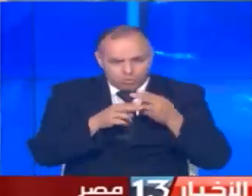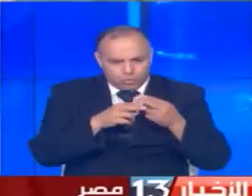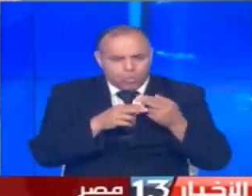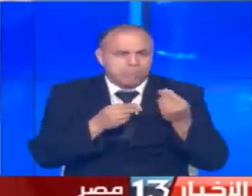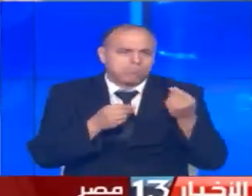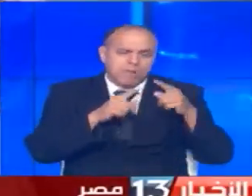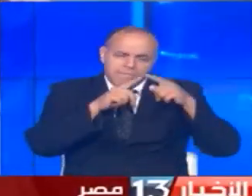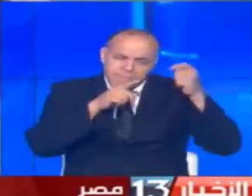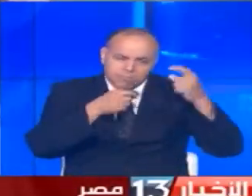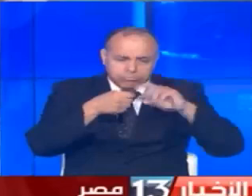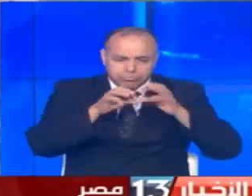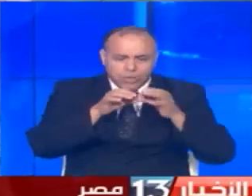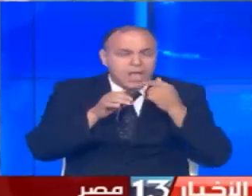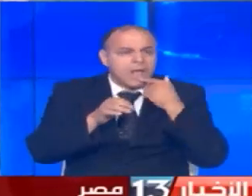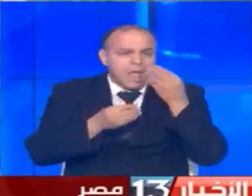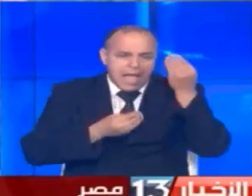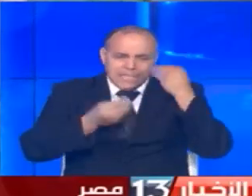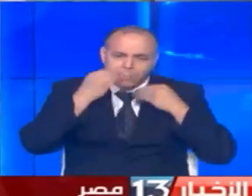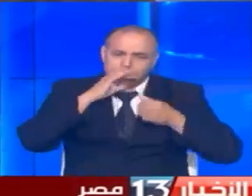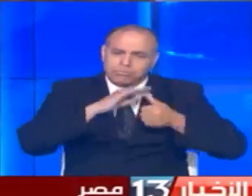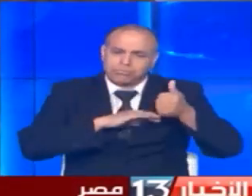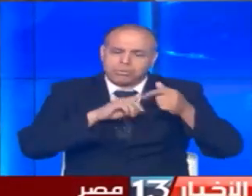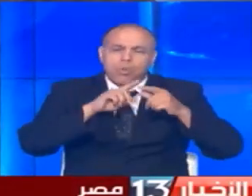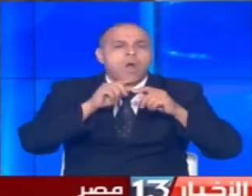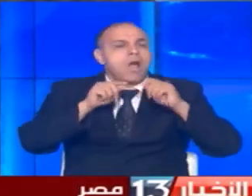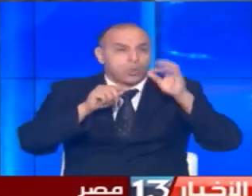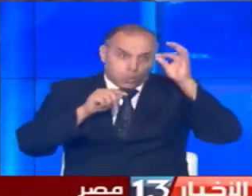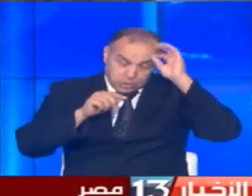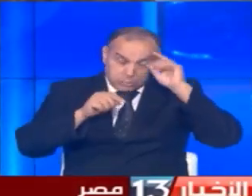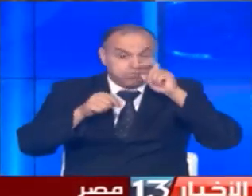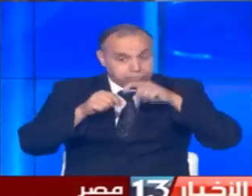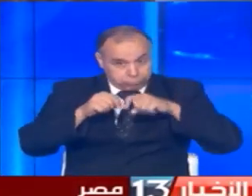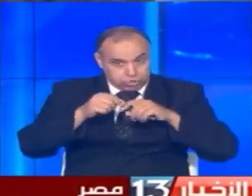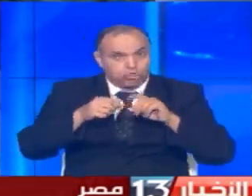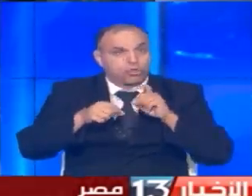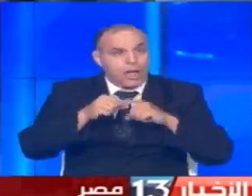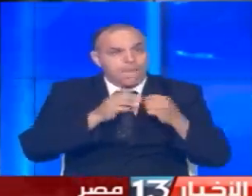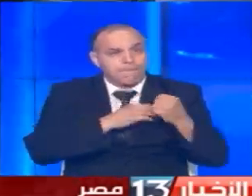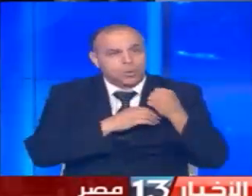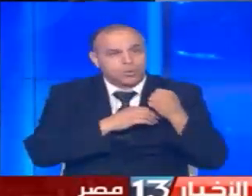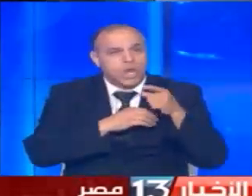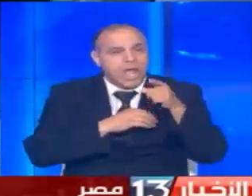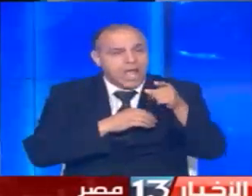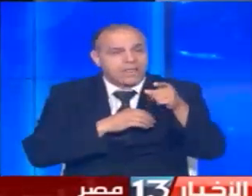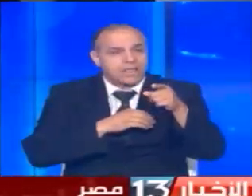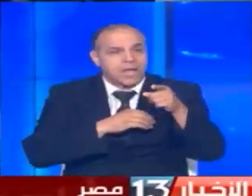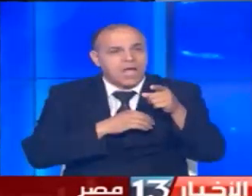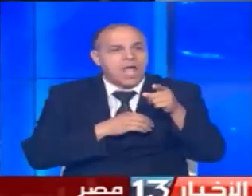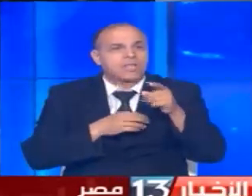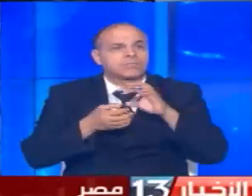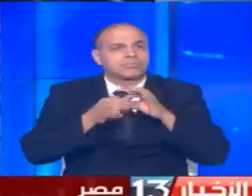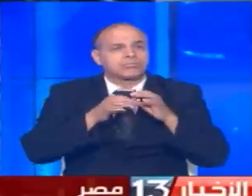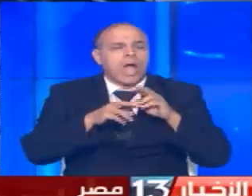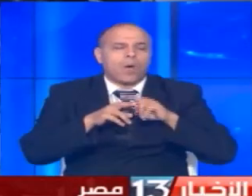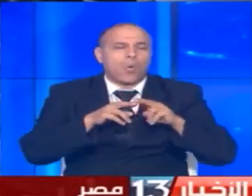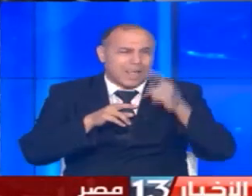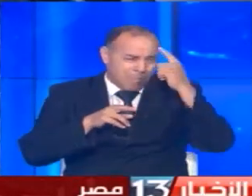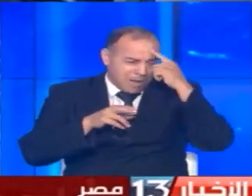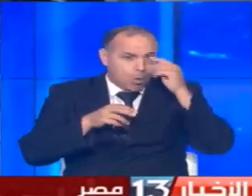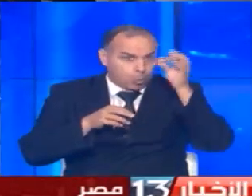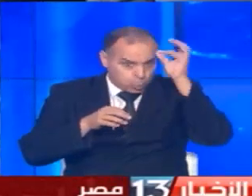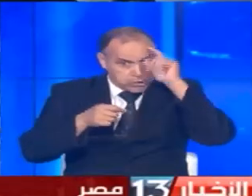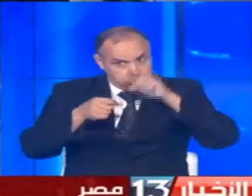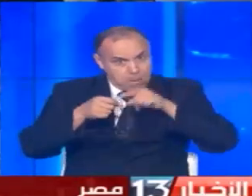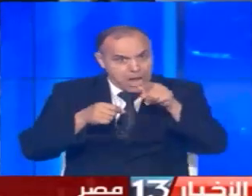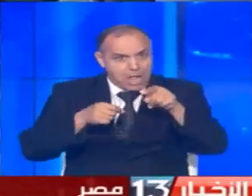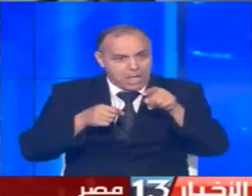ونيس. هذا وخاض تجربة ناجحة في السينما التونسية، حيث شارك في بطولة أفلام من بينها الشيشخان وحلق الواد، وهي تجربة